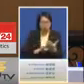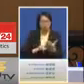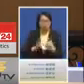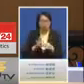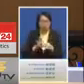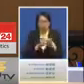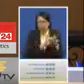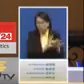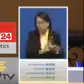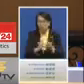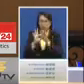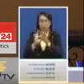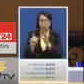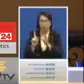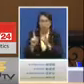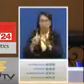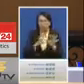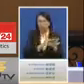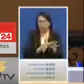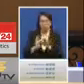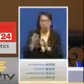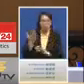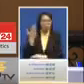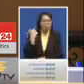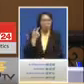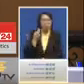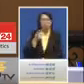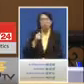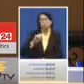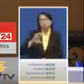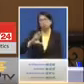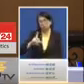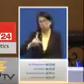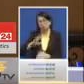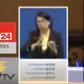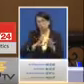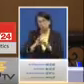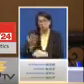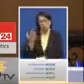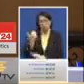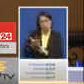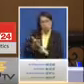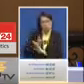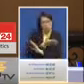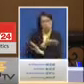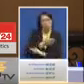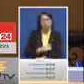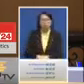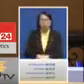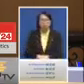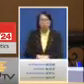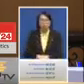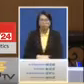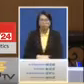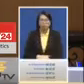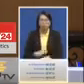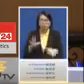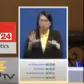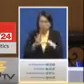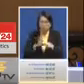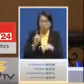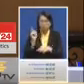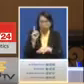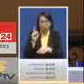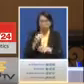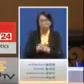ไปถึงคสช.เนี่ยนะฮะเกี่ยวกับความชอบแล้วก็ท่านโยงไปถึ